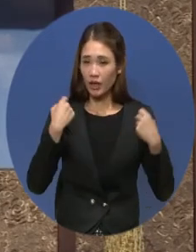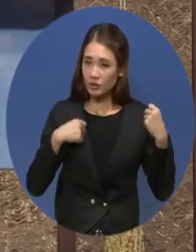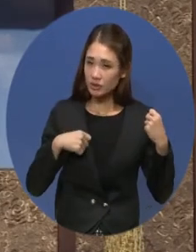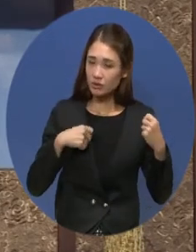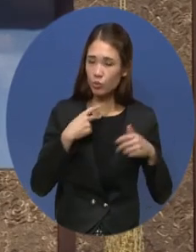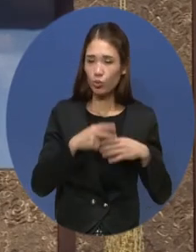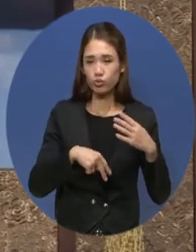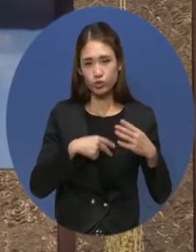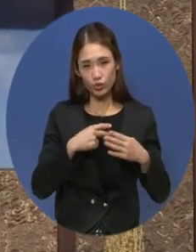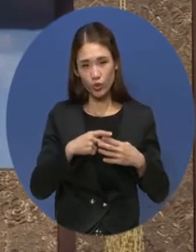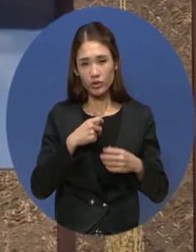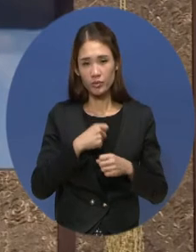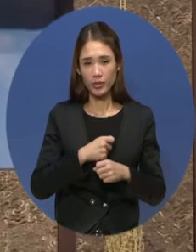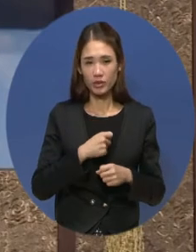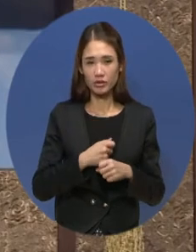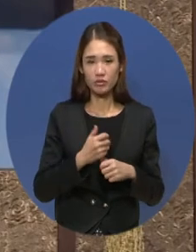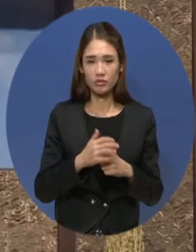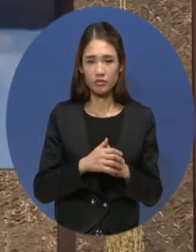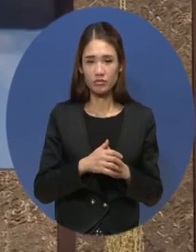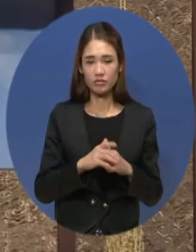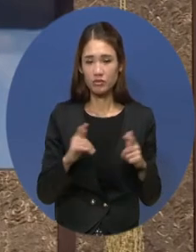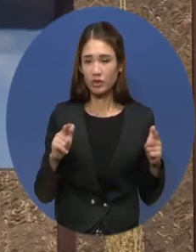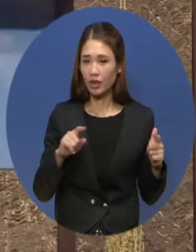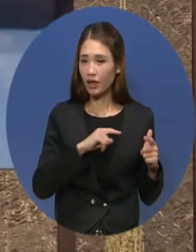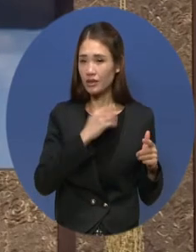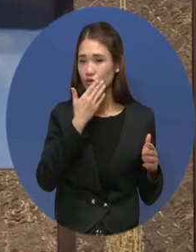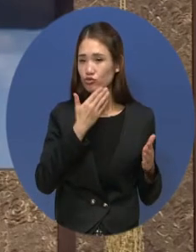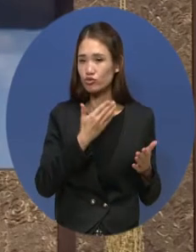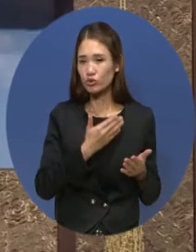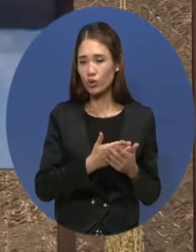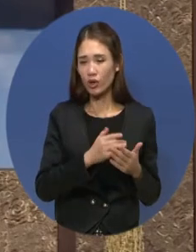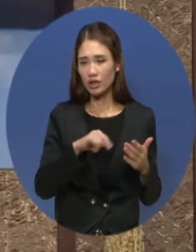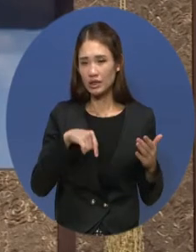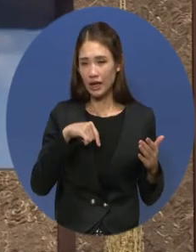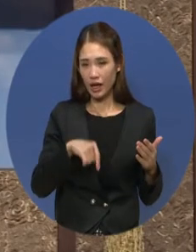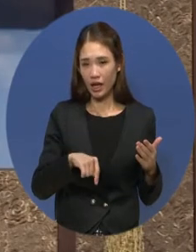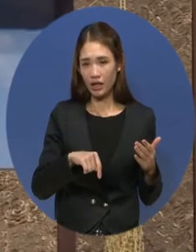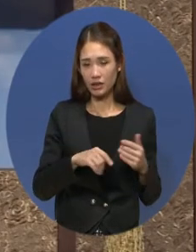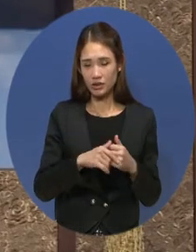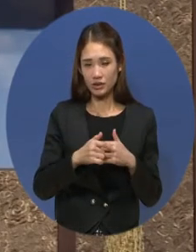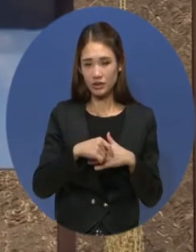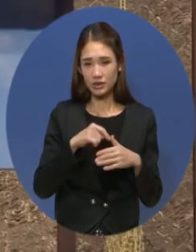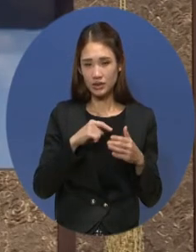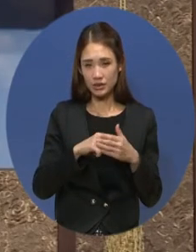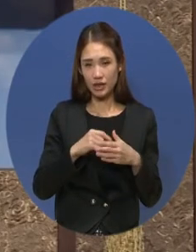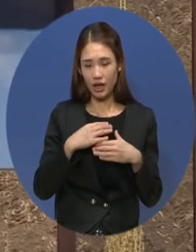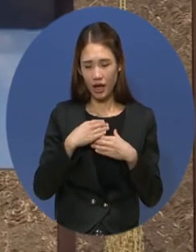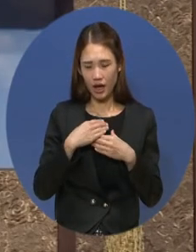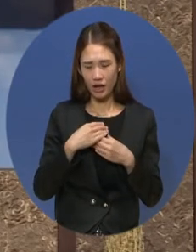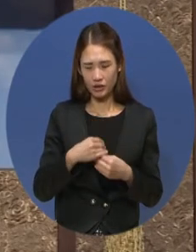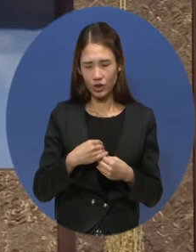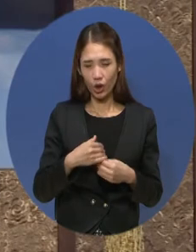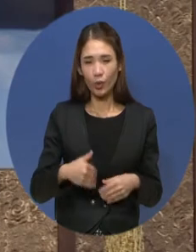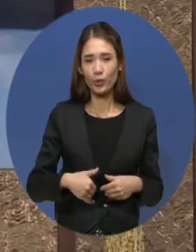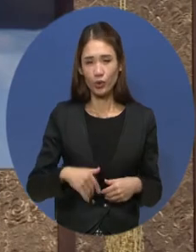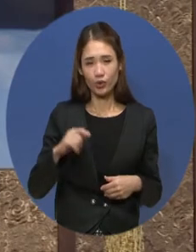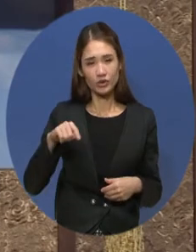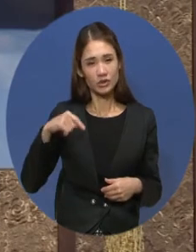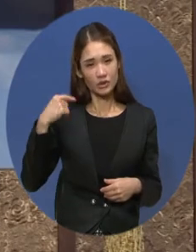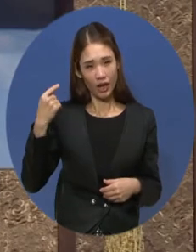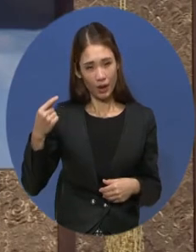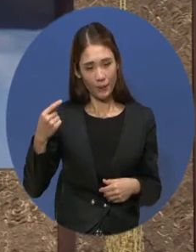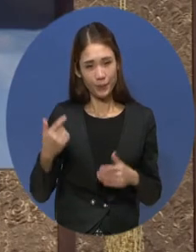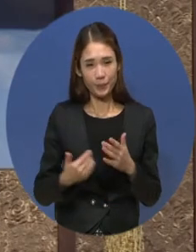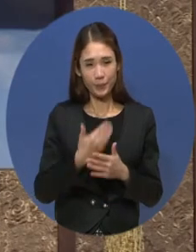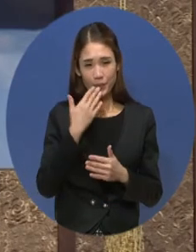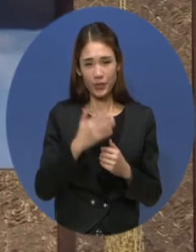락을 하도 만들기를 할 가장 중요한 것은 센 타 대해서 심리 안정을 취해야 만 그 다음 단계로 넘어갈 수